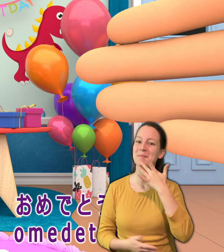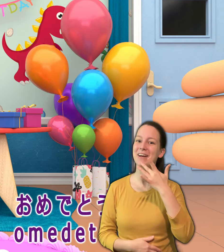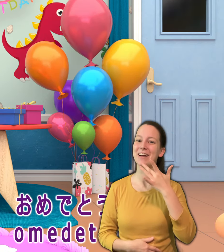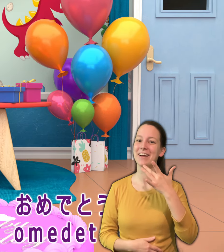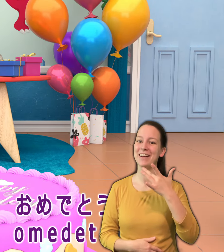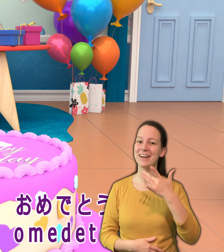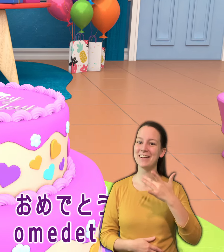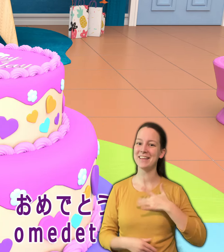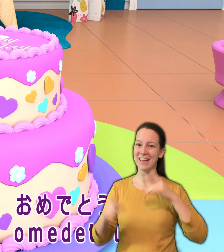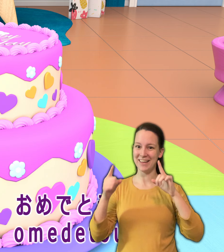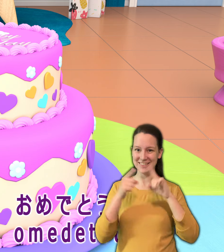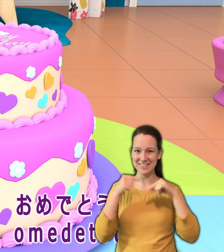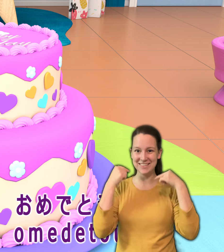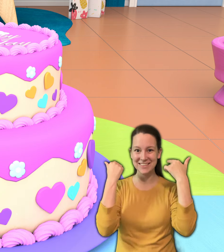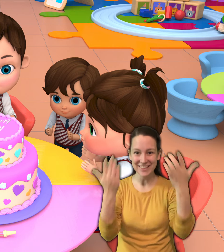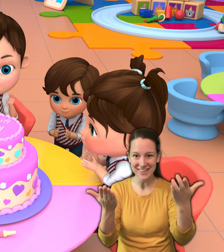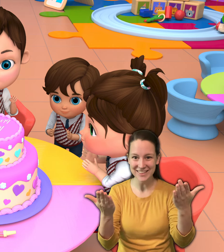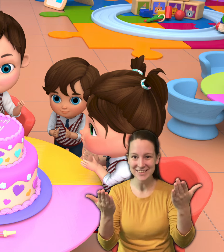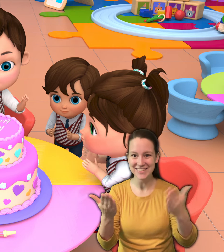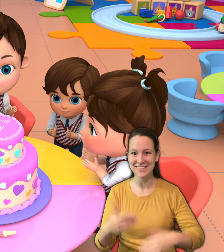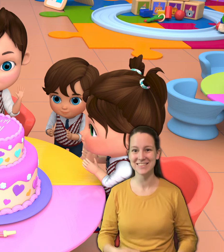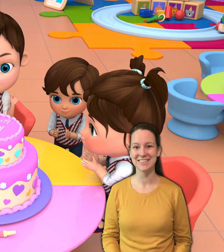誕生日おめでとう